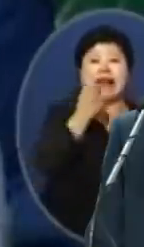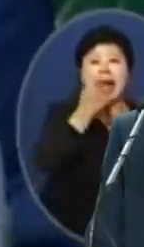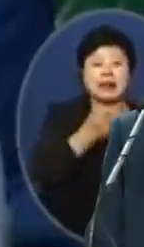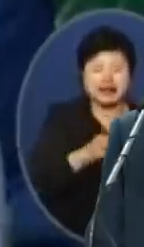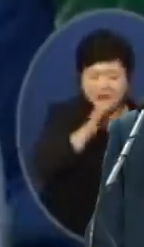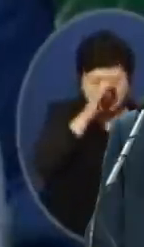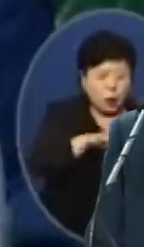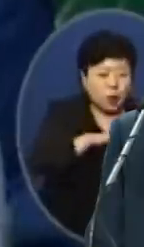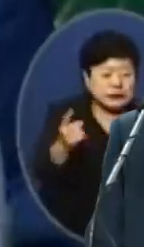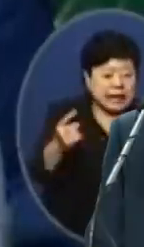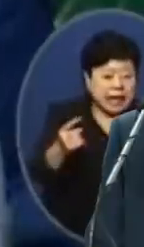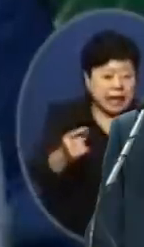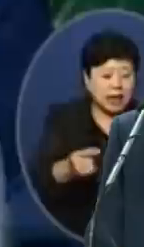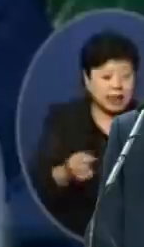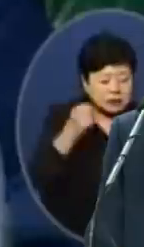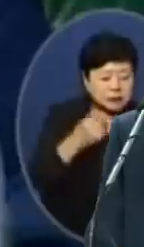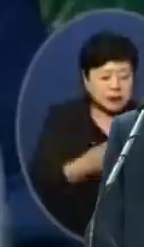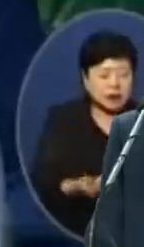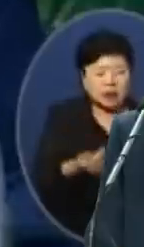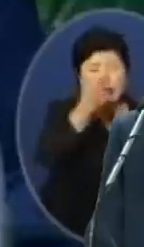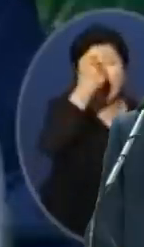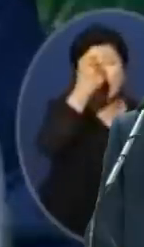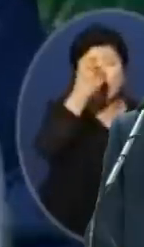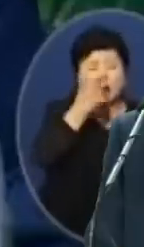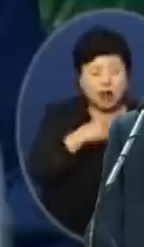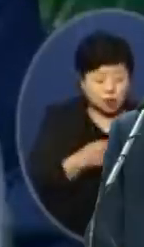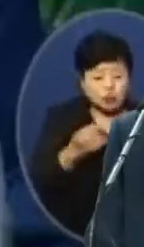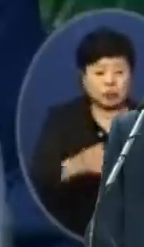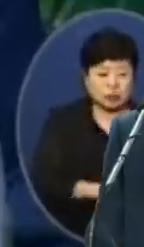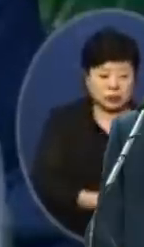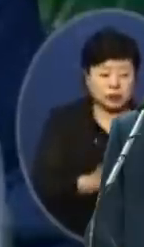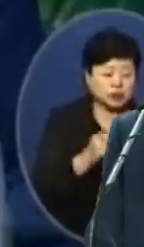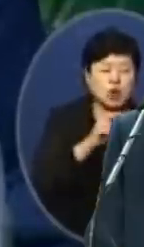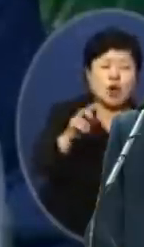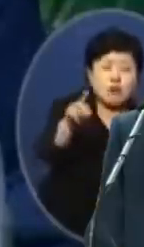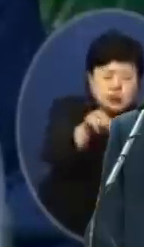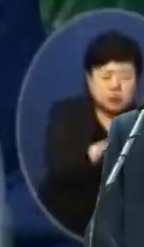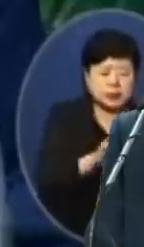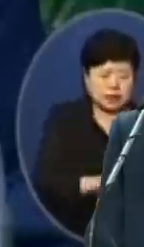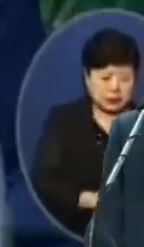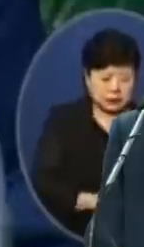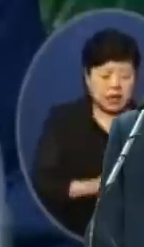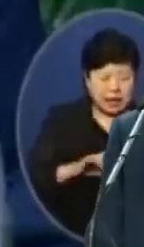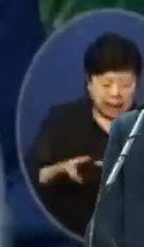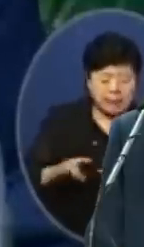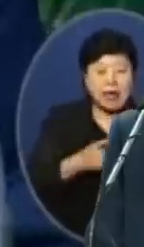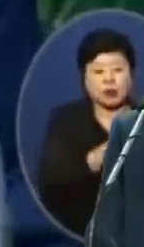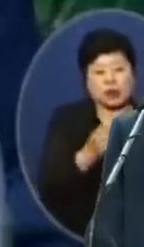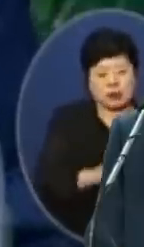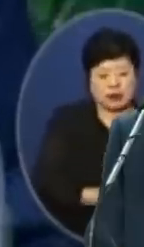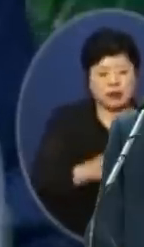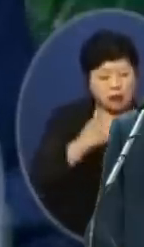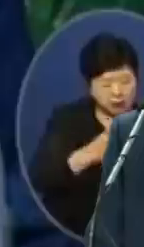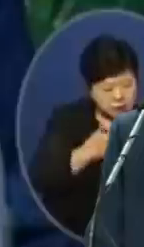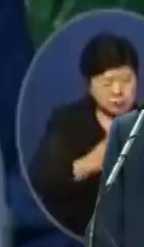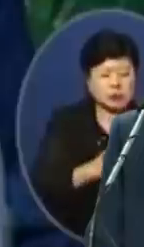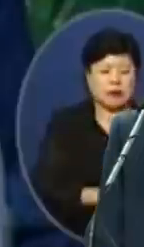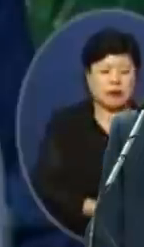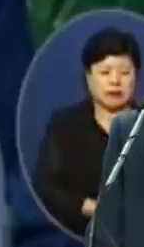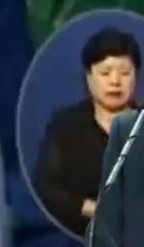말한다. 성령께서 너다, 너. 주여 믿습니다. 감사합니다. 그대로